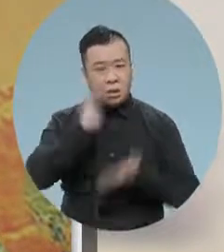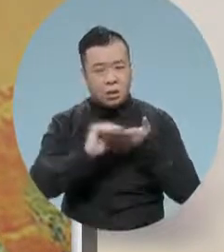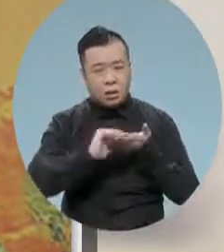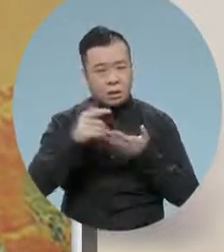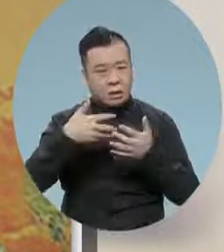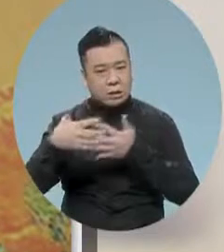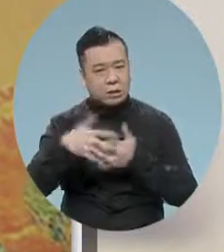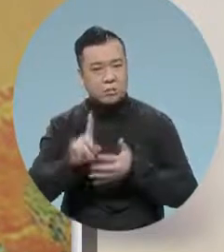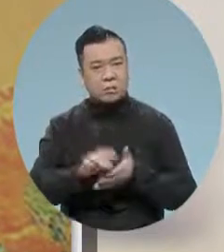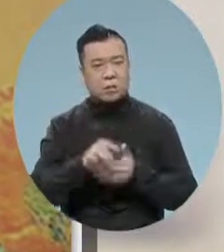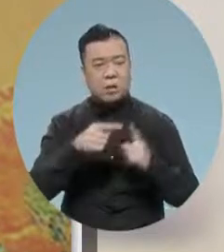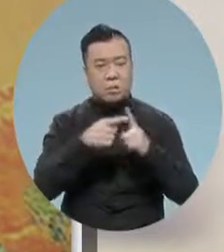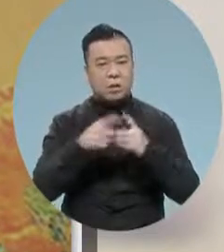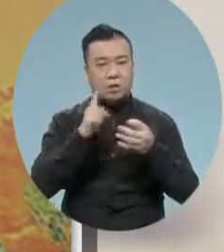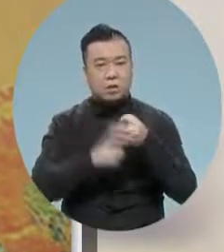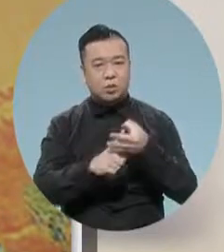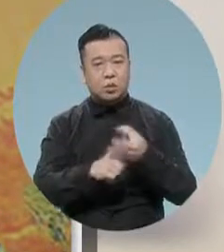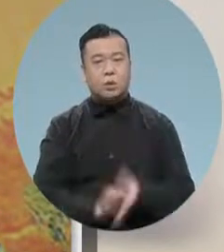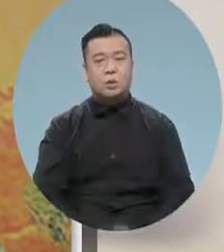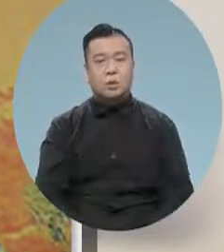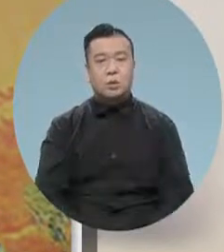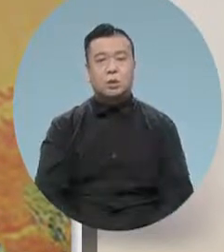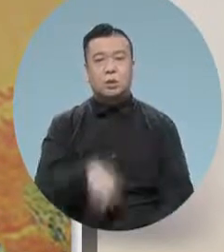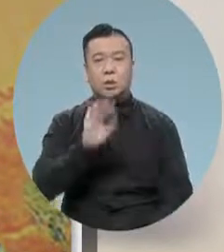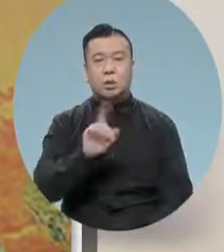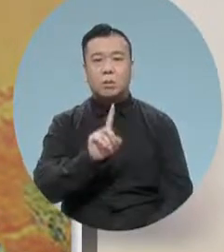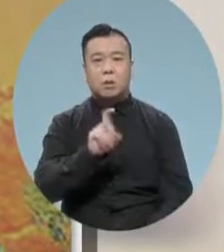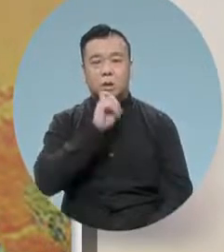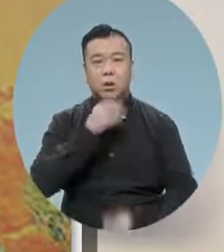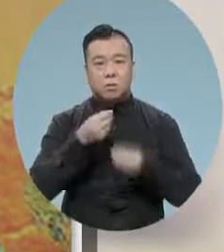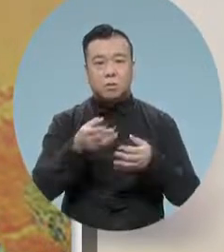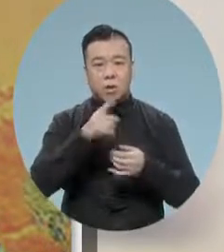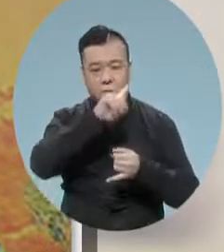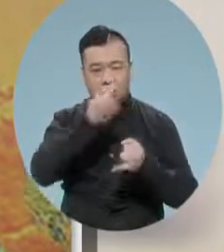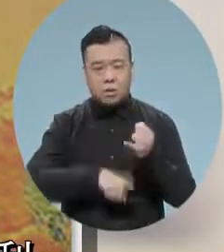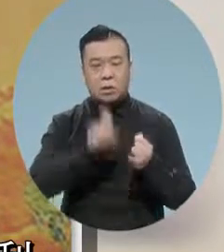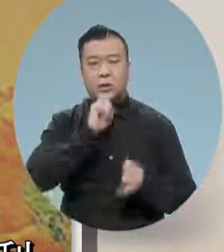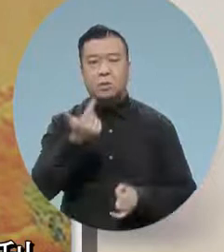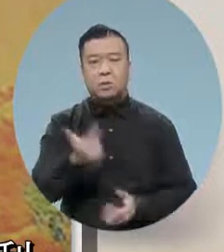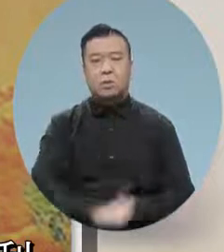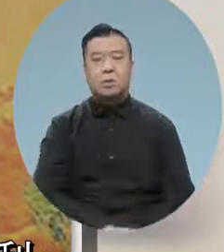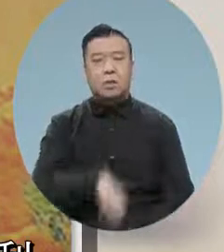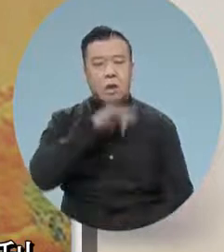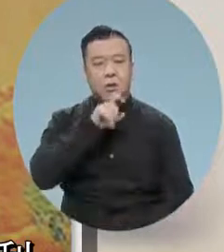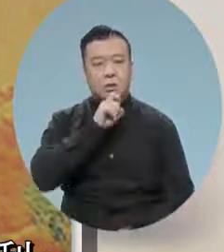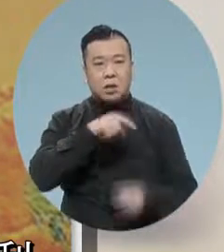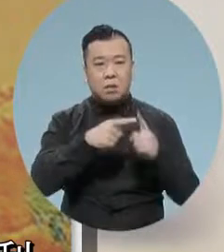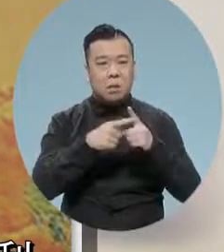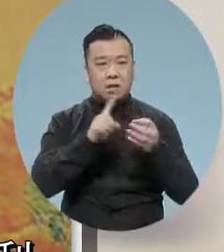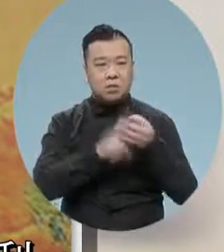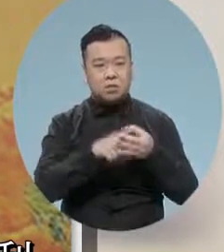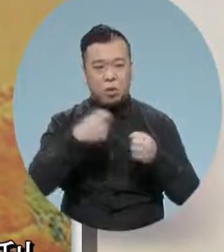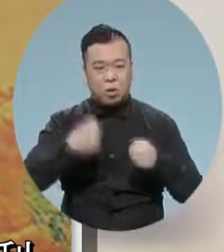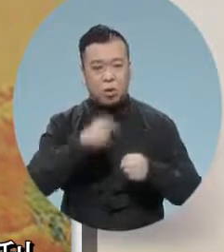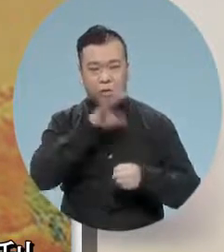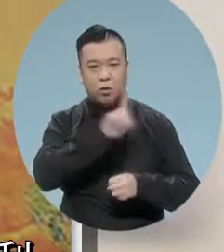事，民主是可以帶來很多不同的結果。如果有些民主過分只是強